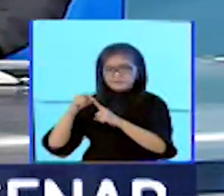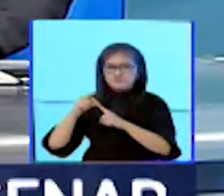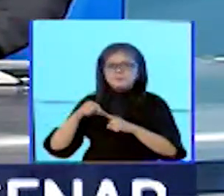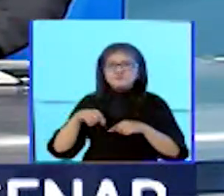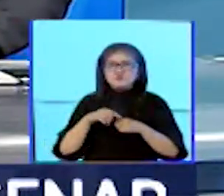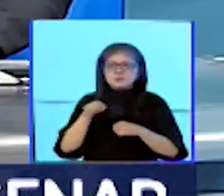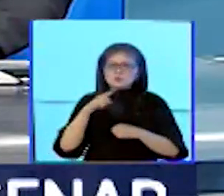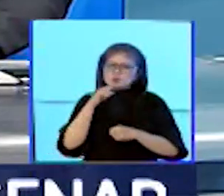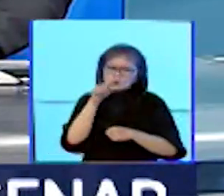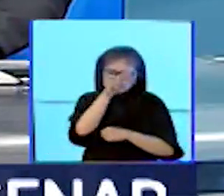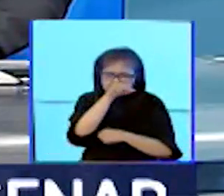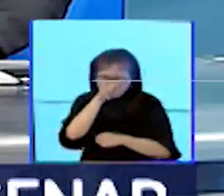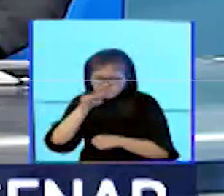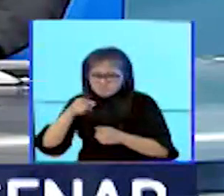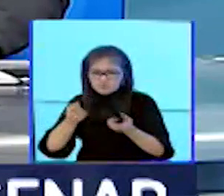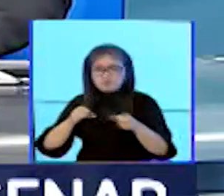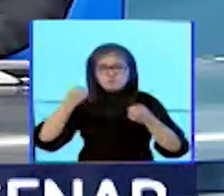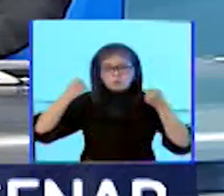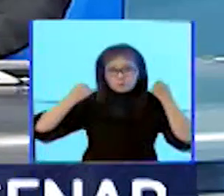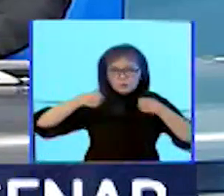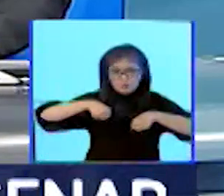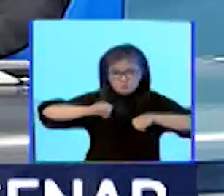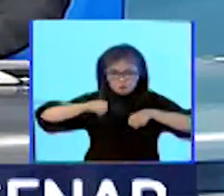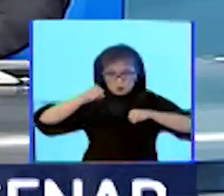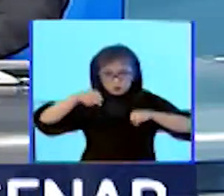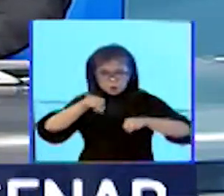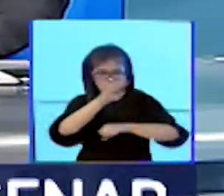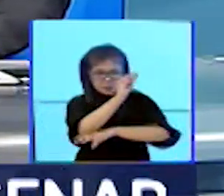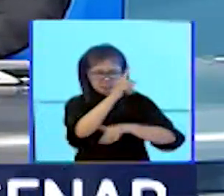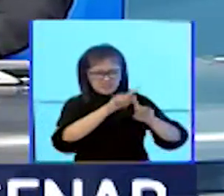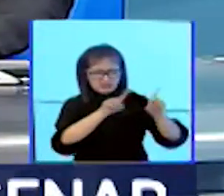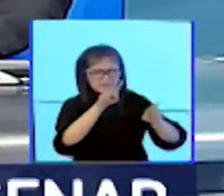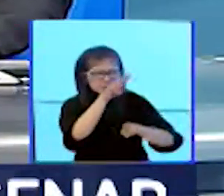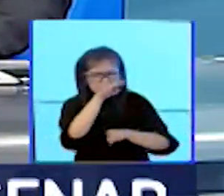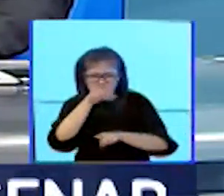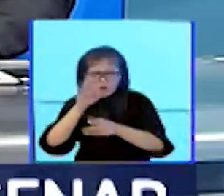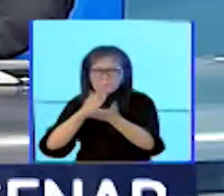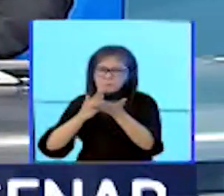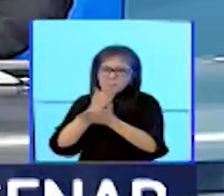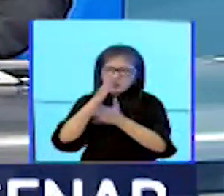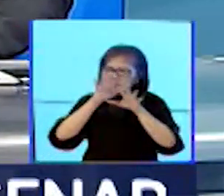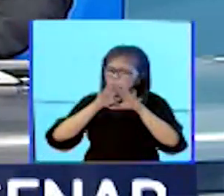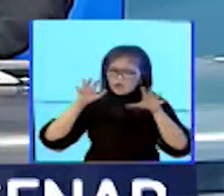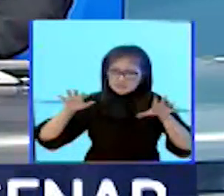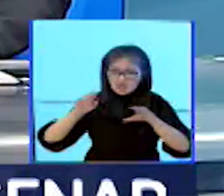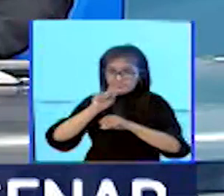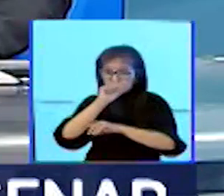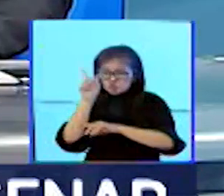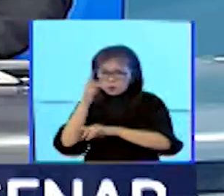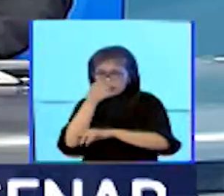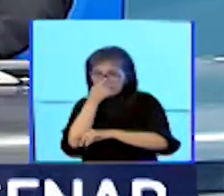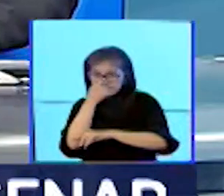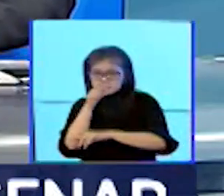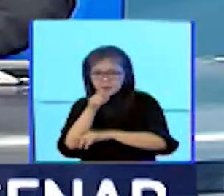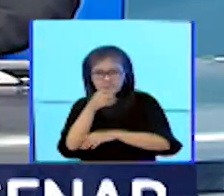hadap kendaraan di Jakarta namun masih banyak ditemukan pelanggaran hingga hari ini dan mulai besok atau hari Kamis besok akan